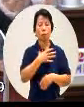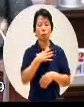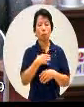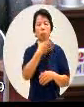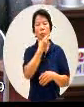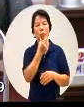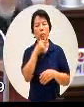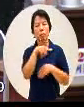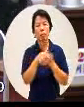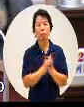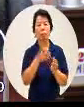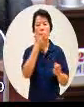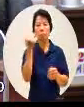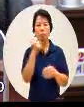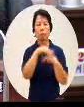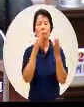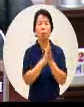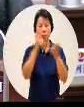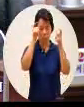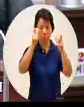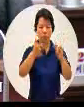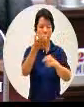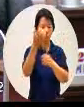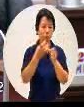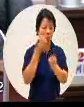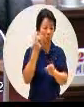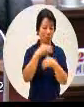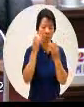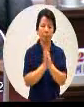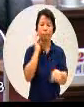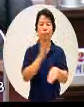那高雄有沒有做到?高雄早就做到了下一頁